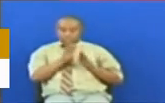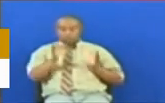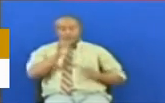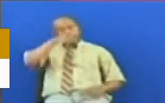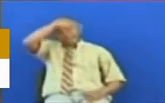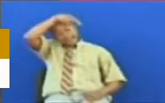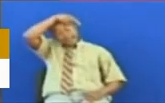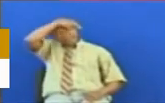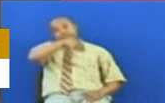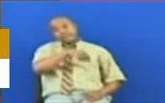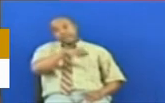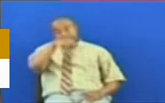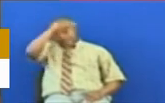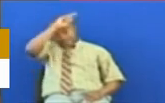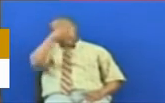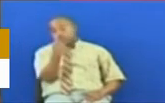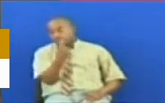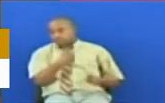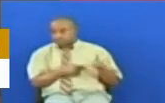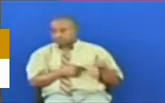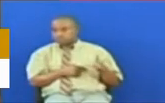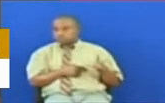yani imeandikwa first degree. Lakini